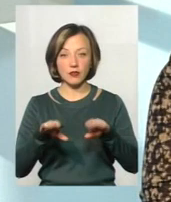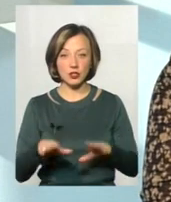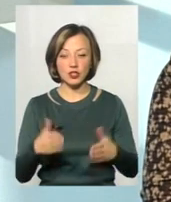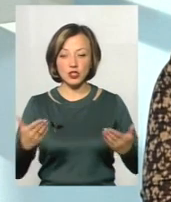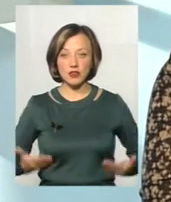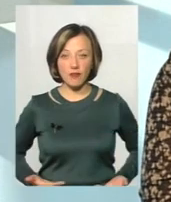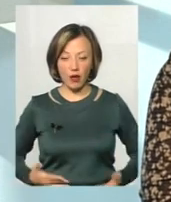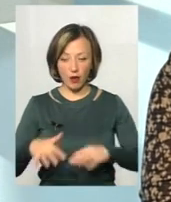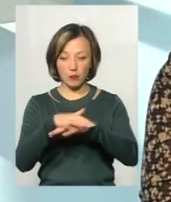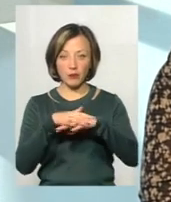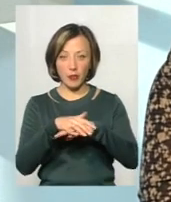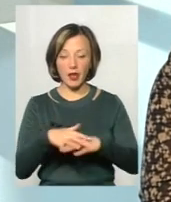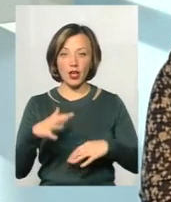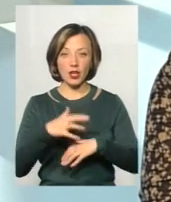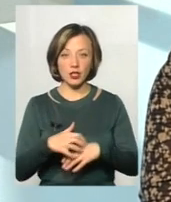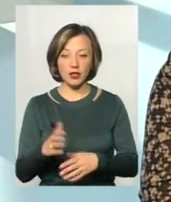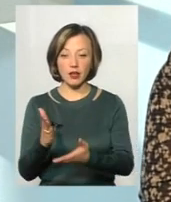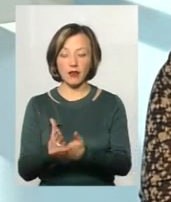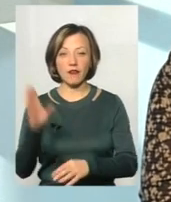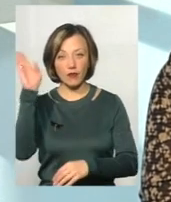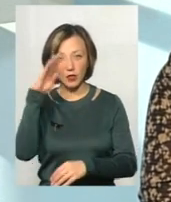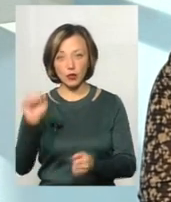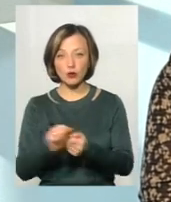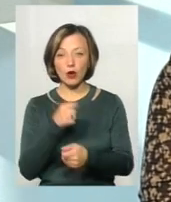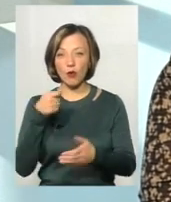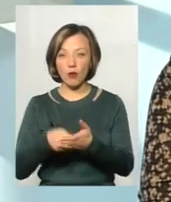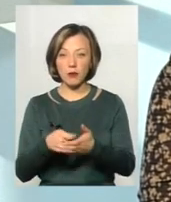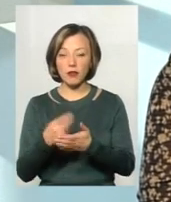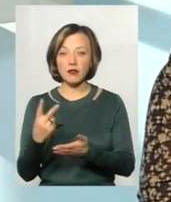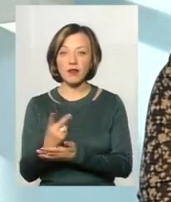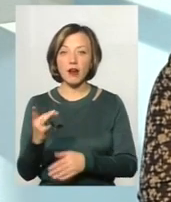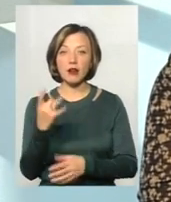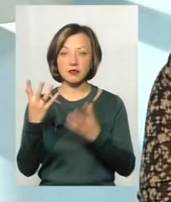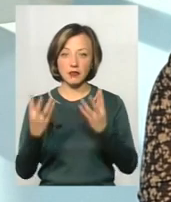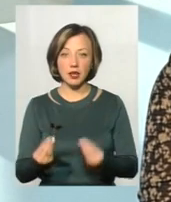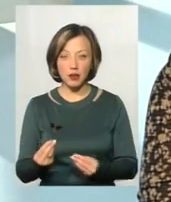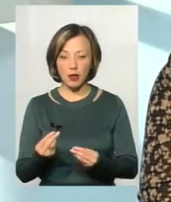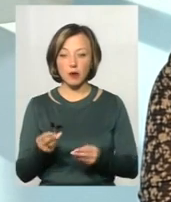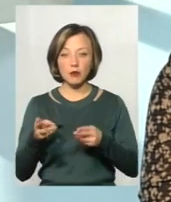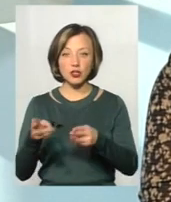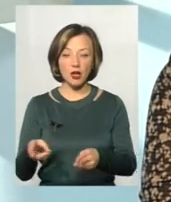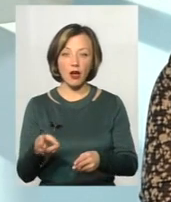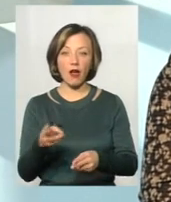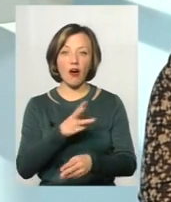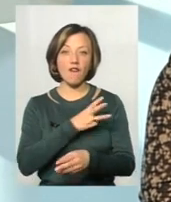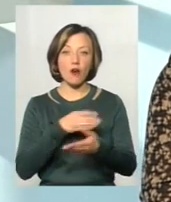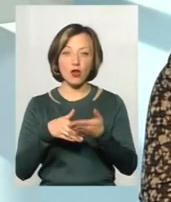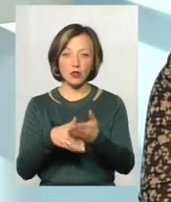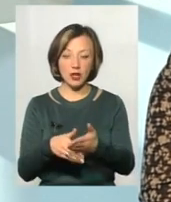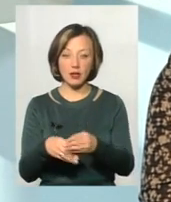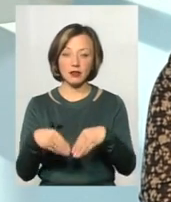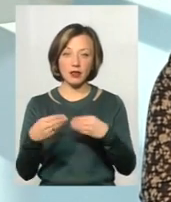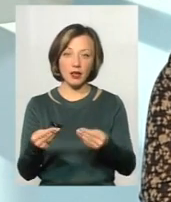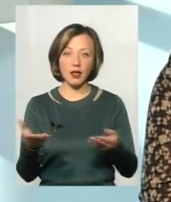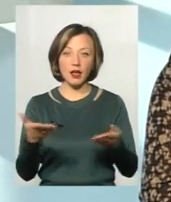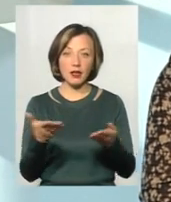колонія кішок, в них стоїть вода, в них стоїть сухий корм. 2 рази на день приїжджає волонтер з мішком, який ще їм віддає